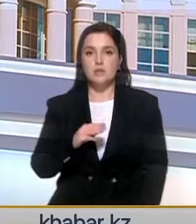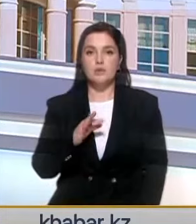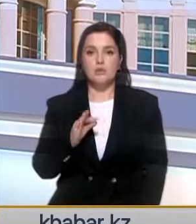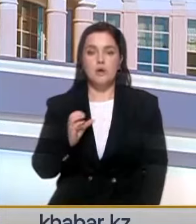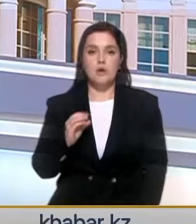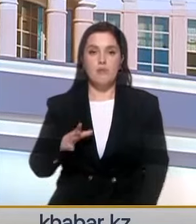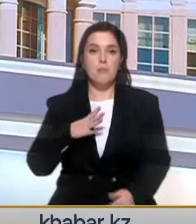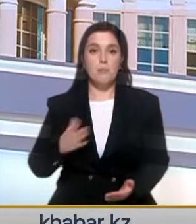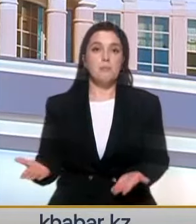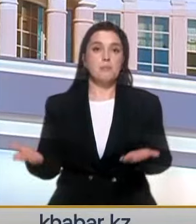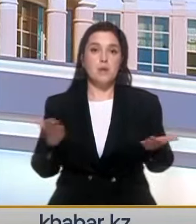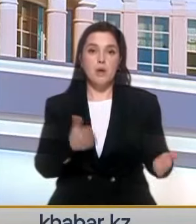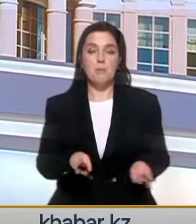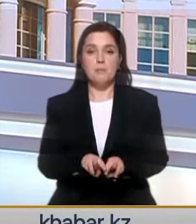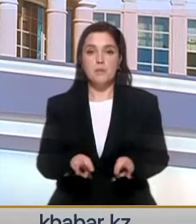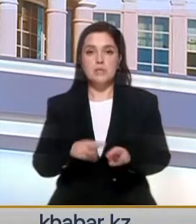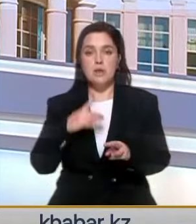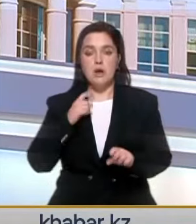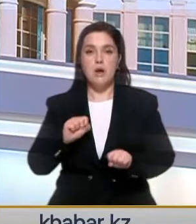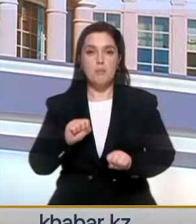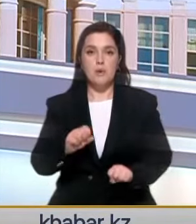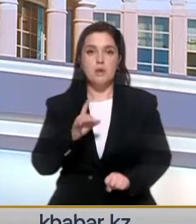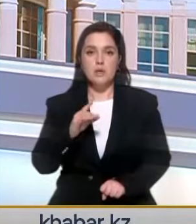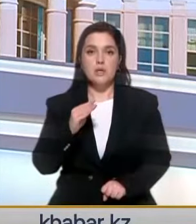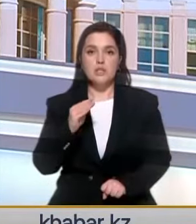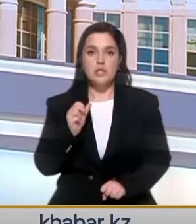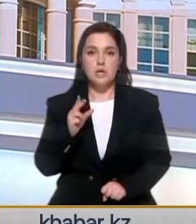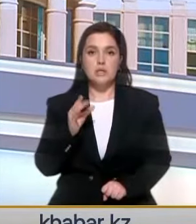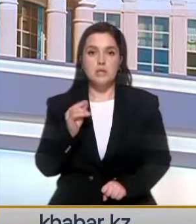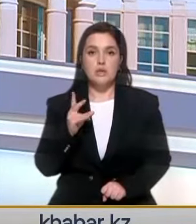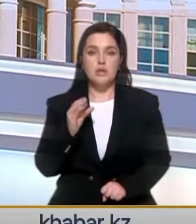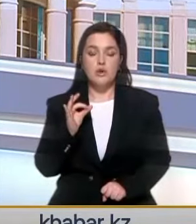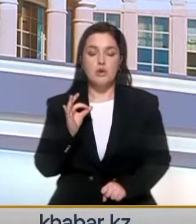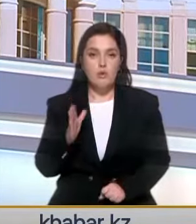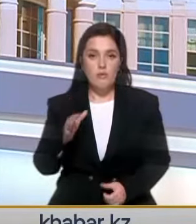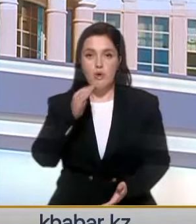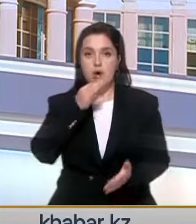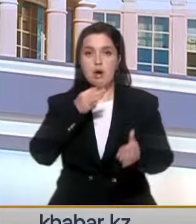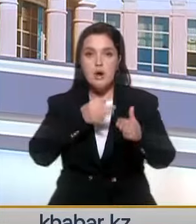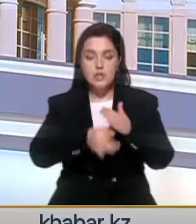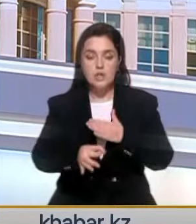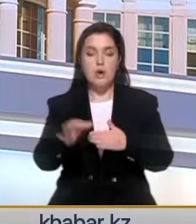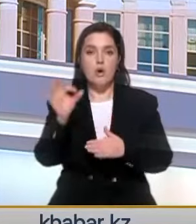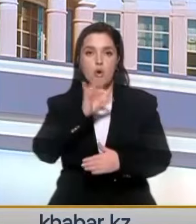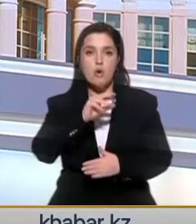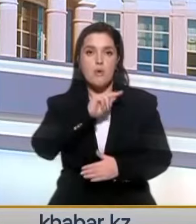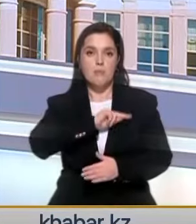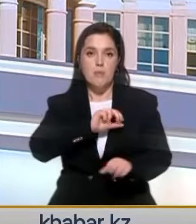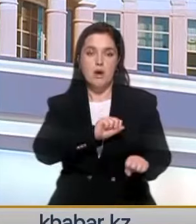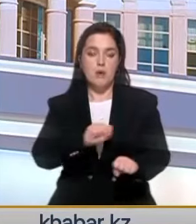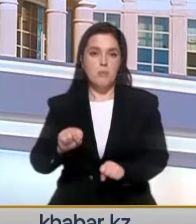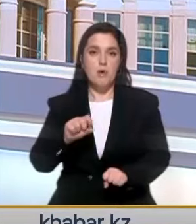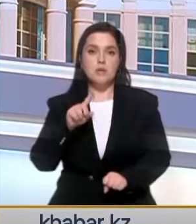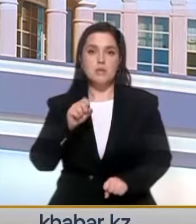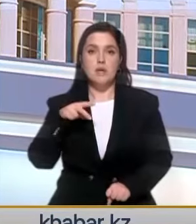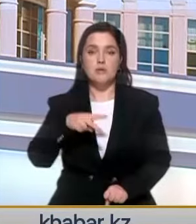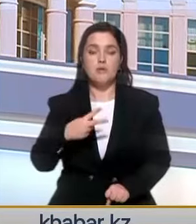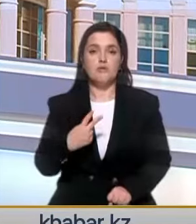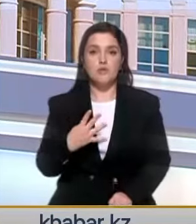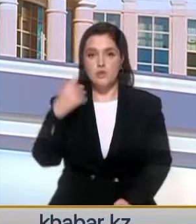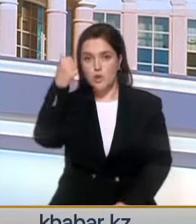зада министра обороны Руслан жаксылыков отчитался президенту о деятельности оборонного ведомства за 2024 год он